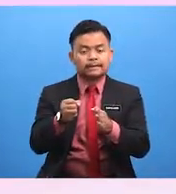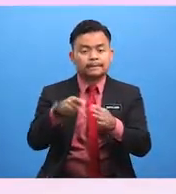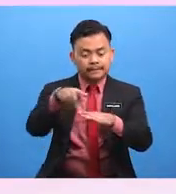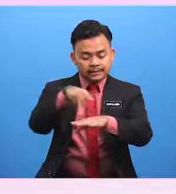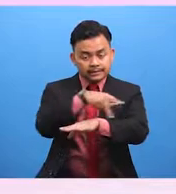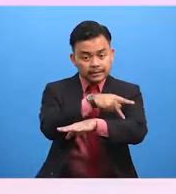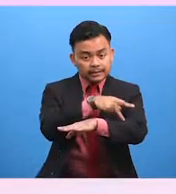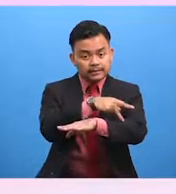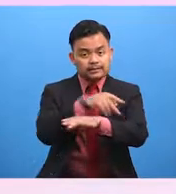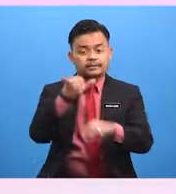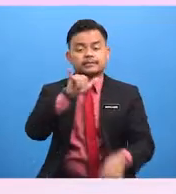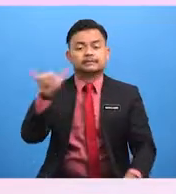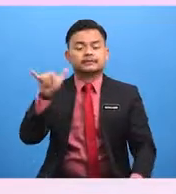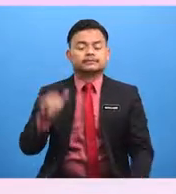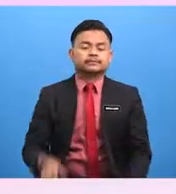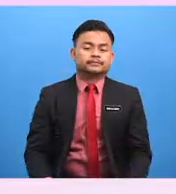sama.